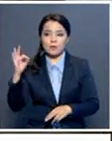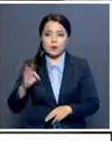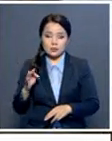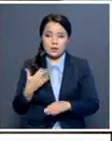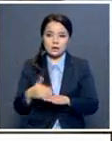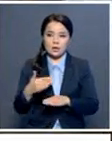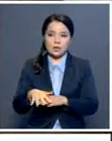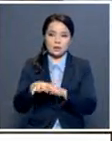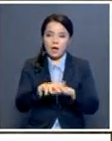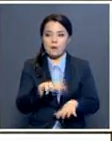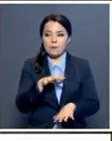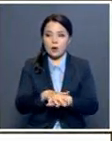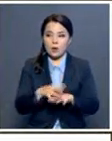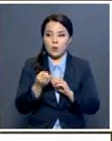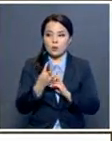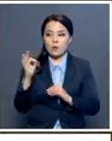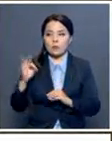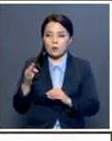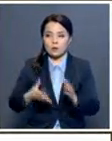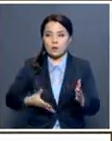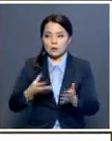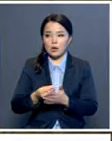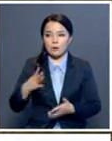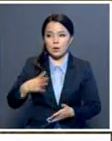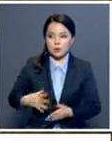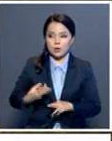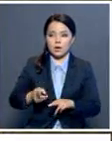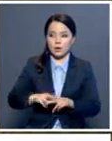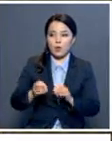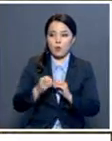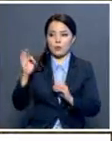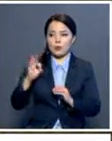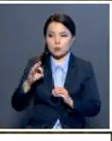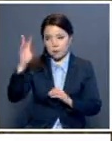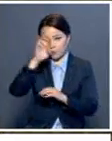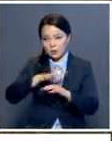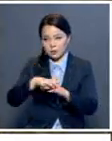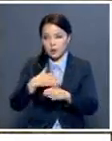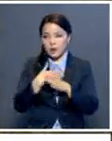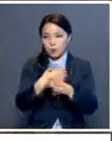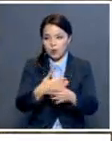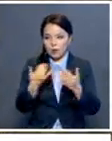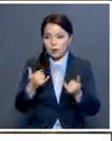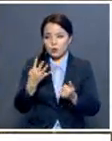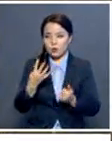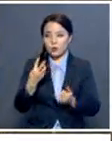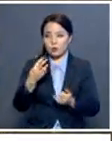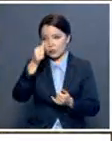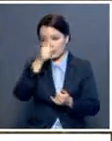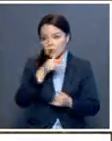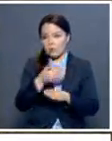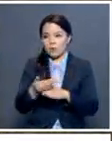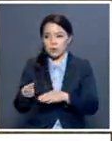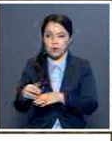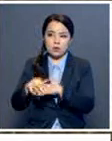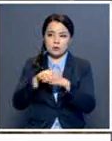берілген несиені банктерге 14%-мен төлеуге мәжбүр. Оның 10%-ын өтейтін мемлекеттің көмегі араға 3-4 ай салып кешігіп